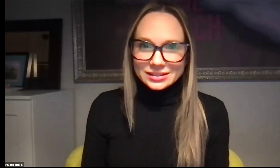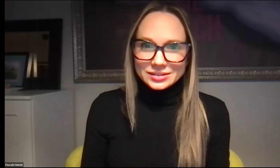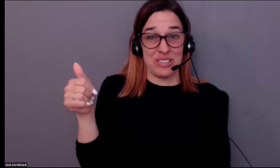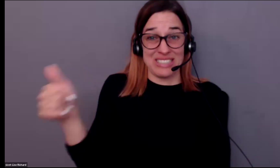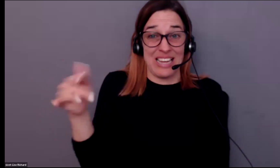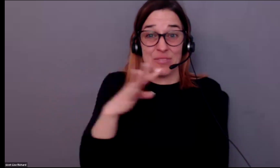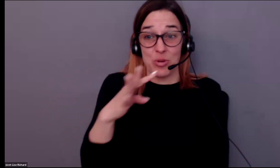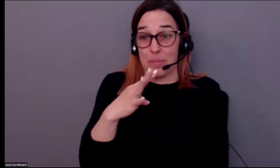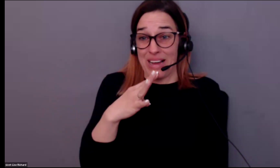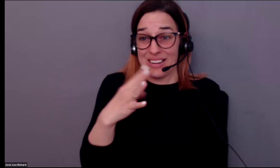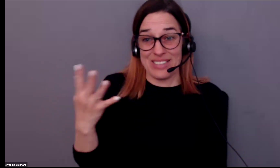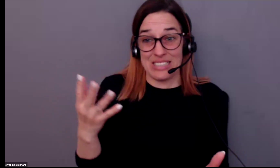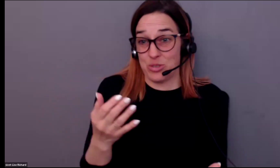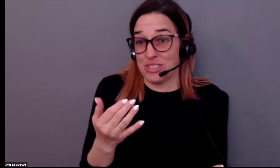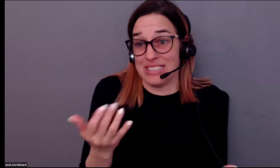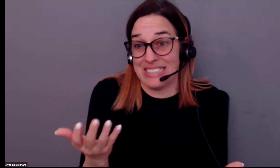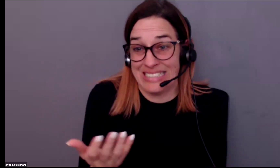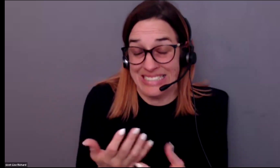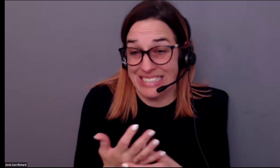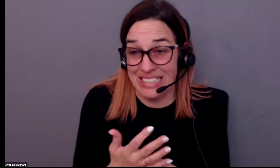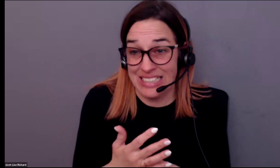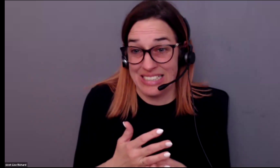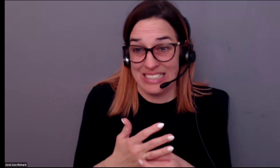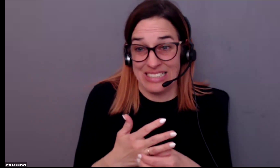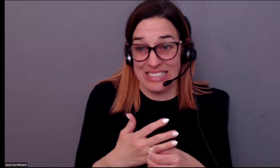parle. c'est ça. Elle, pas capable, avec c'est ça.